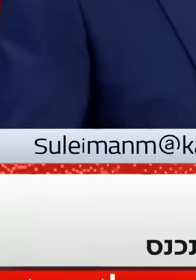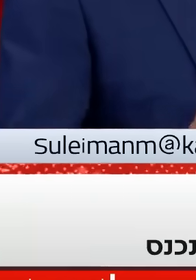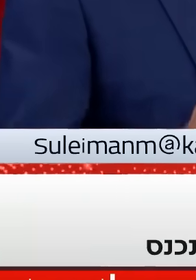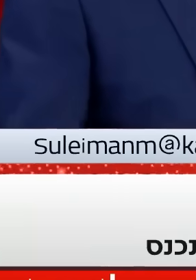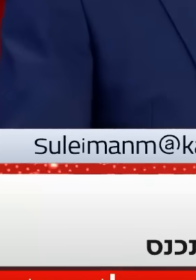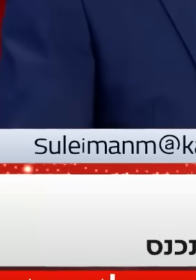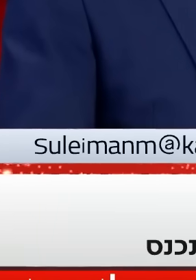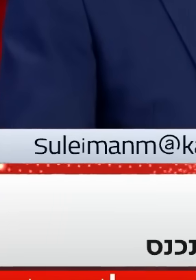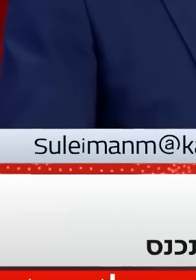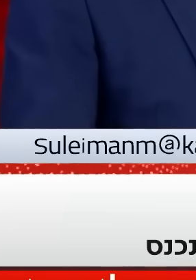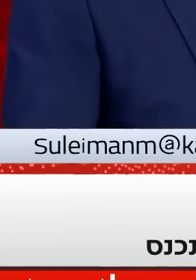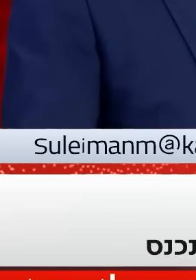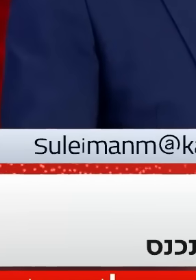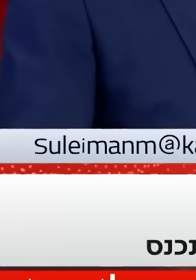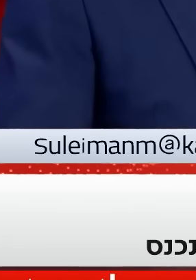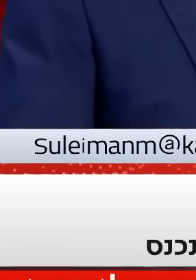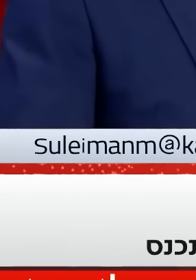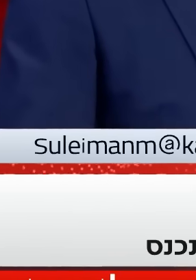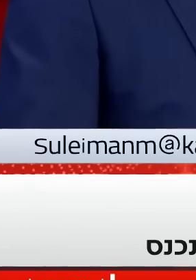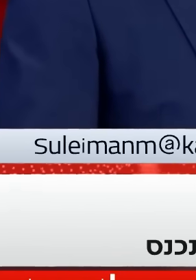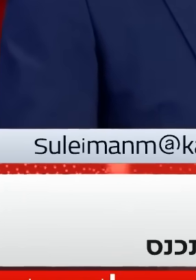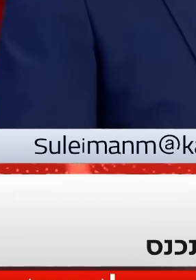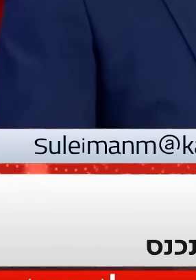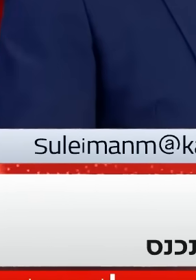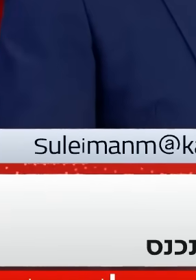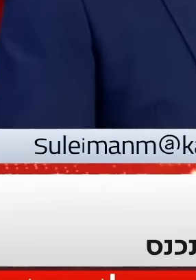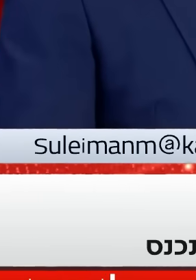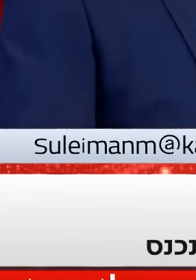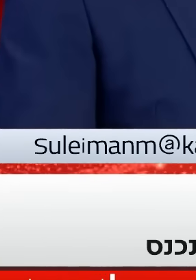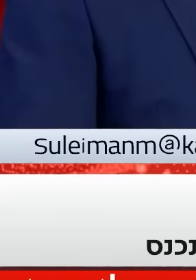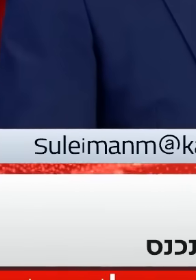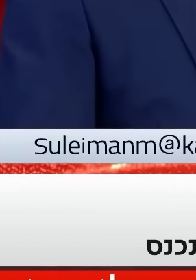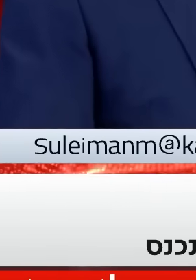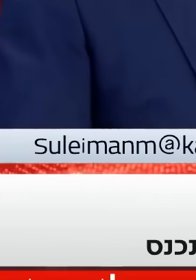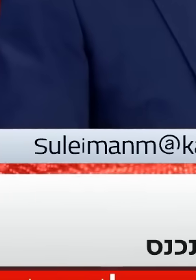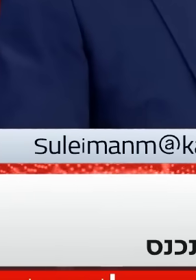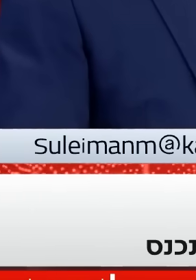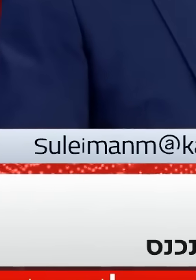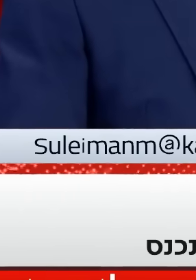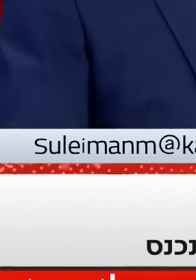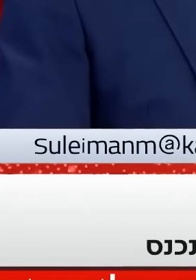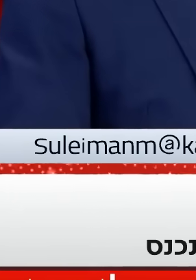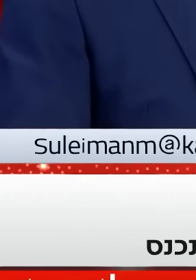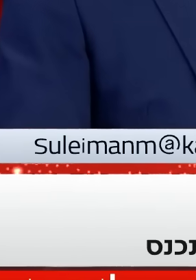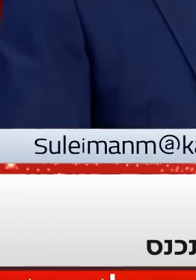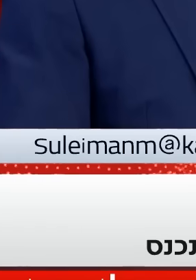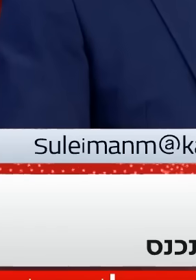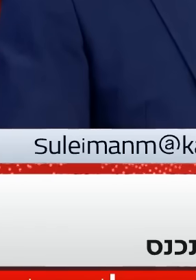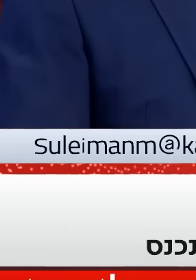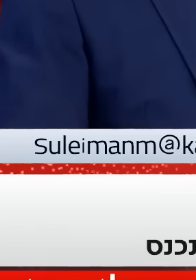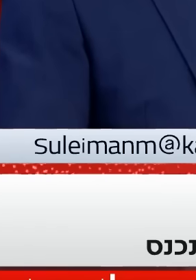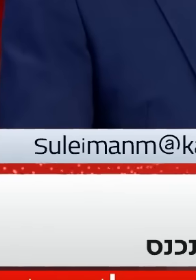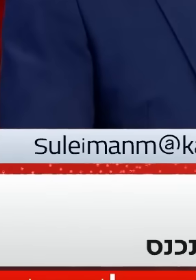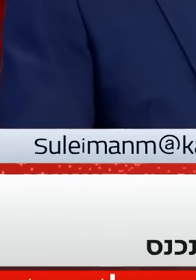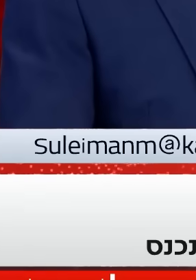הבינלאומית. ואני רוצה להראות לך על המסך הדברים שאומר לנו ביומיים האחרונים מקורב לראש הממשלה בהקשר הזה. אולי נראה על